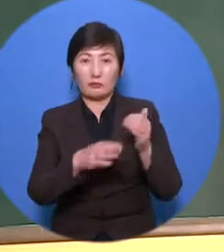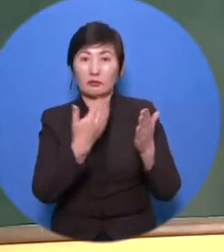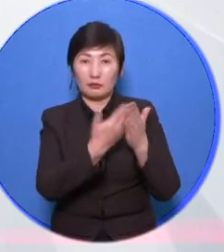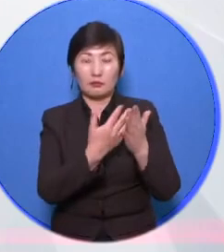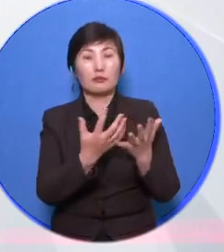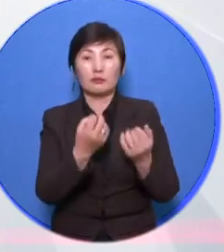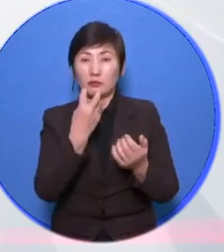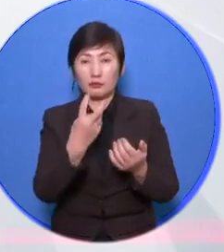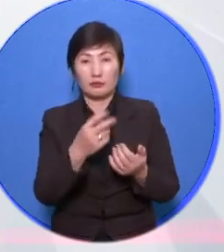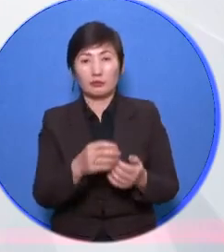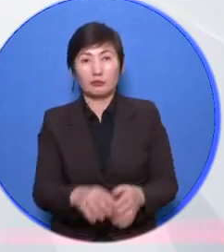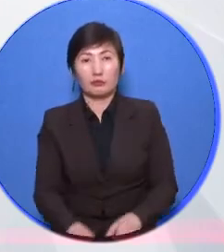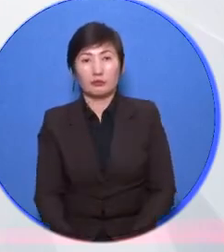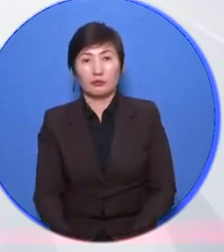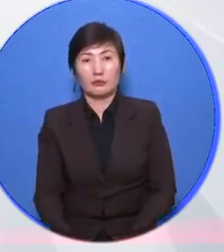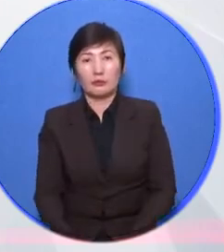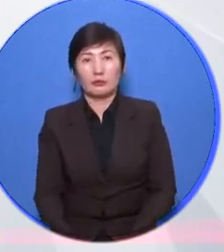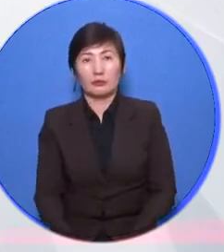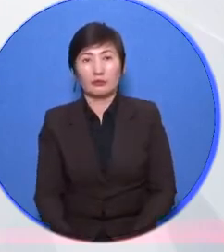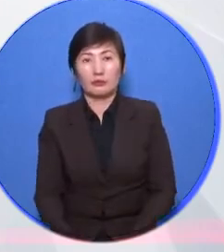авч үзье.